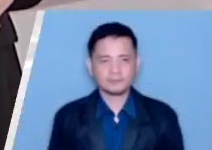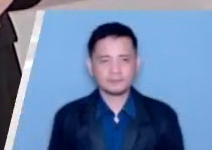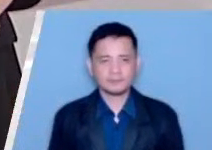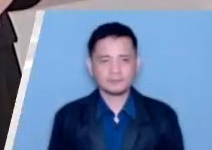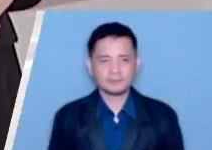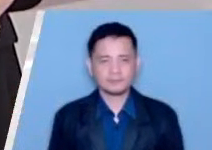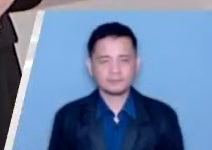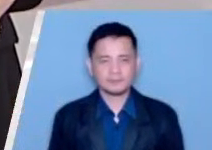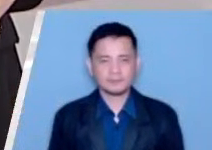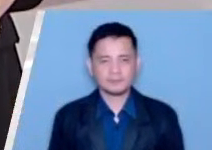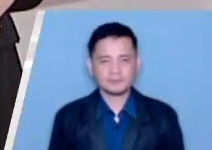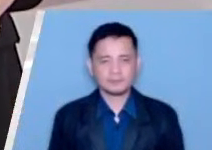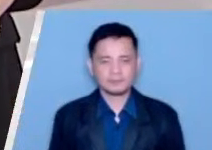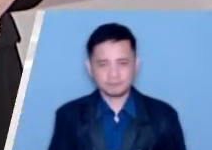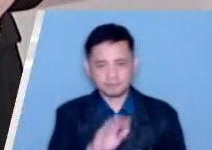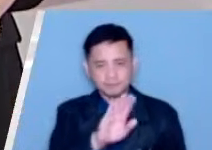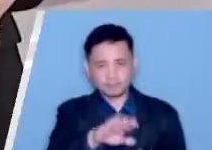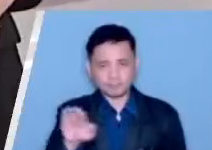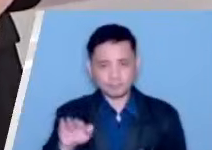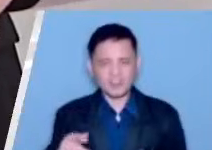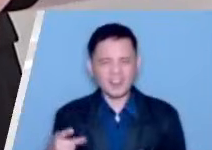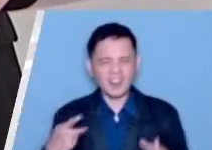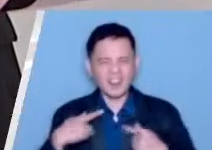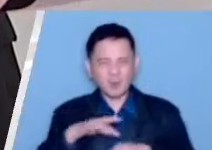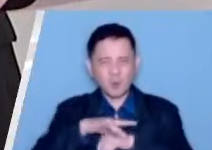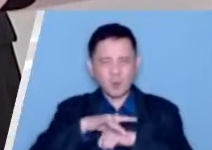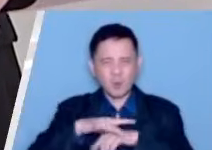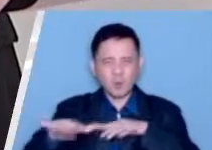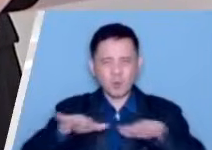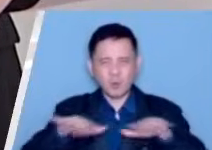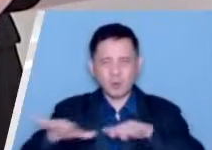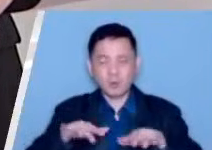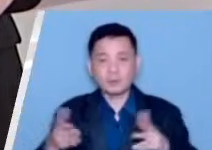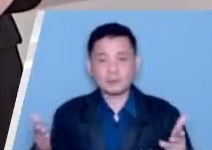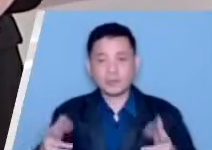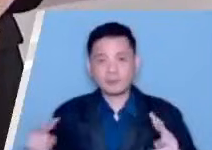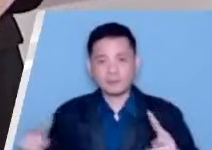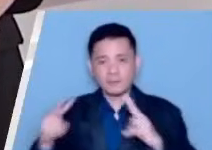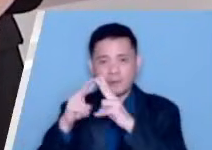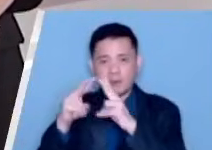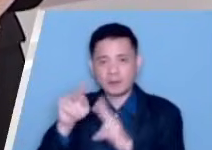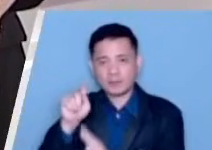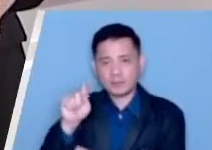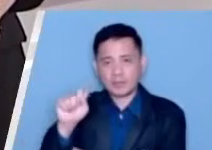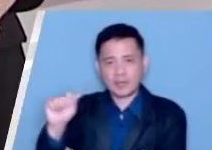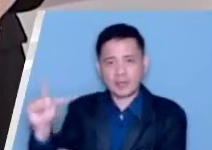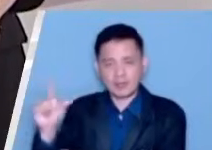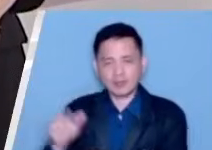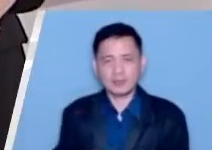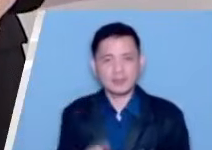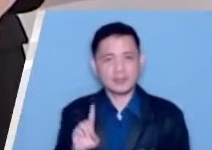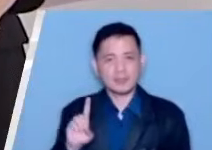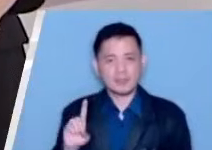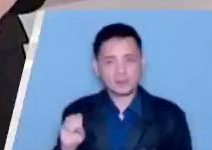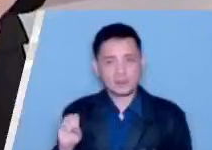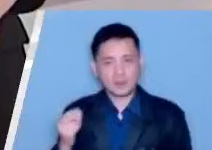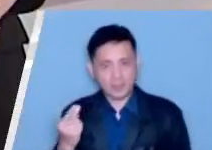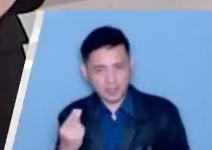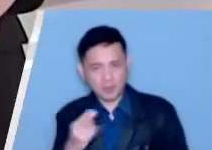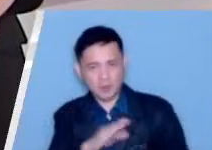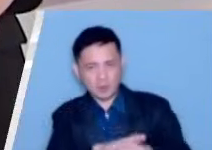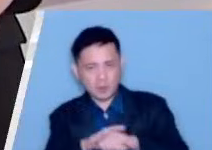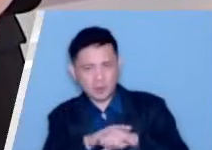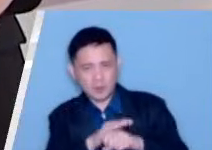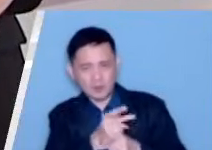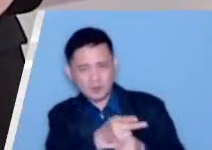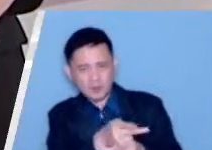Kasunod po ng minor phreato magmatic eruption ng Bulkang Taal, pinag-iingat ng Department of Health ang mga residente sa masamang epekto sa kalusugan